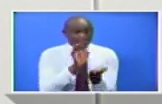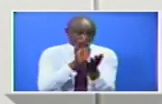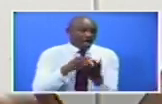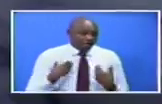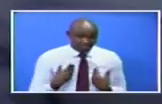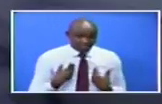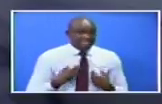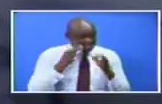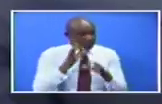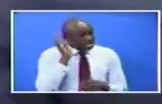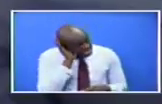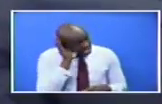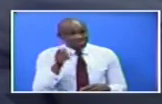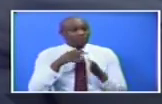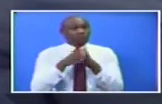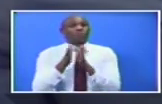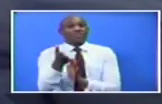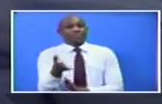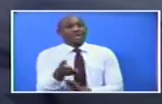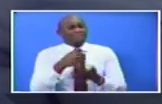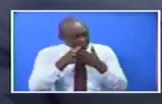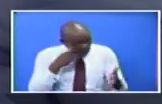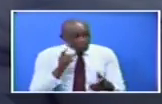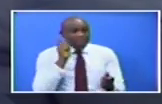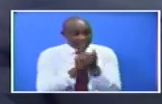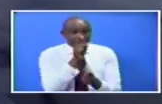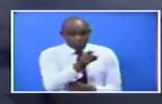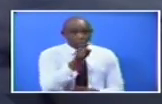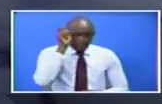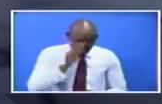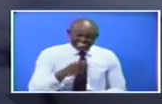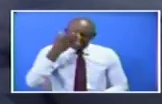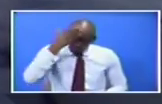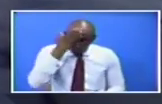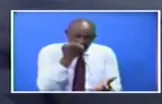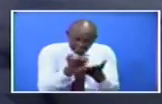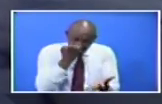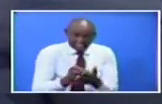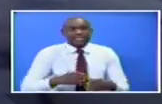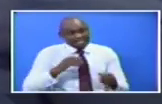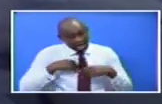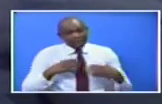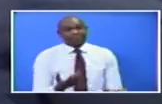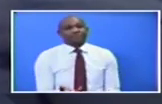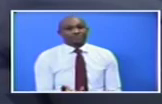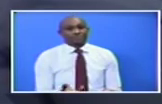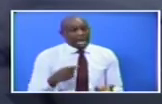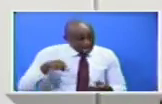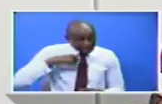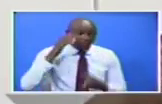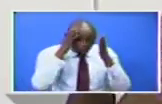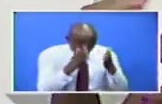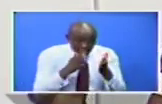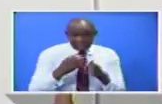Pale ambapo tutasikia huyu alala na huyu. Kwa hivyo kabla wewe tukuface, lazima tukue na tangible and enough evidence. Kwa hivyo hatuangazii